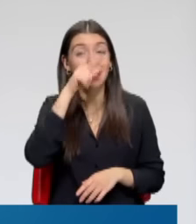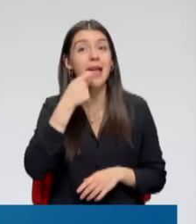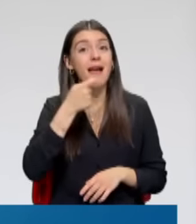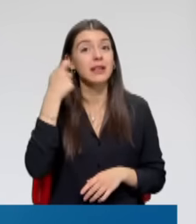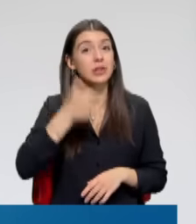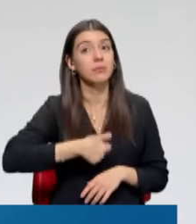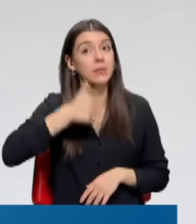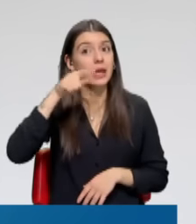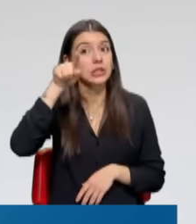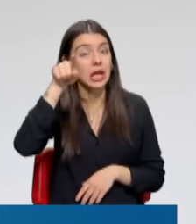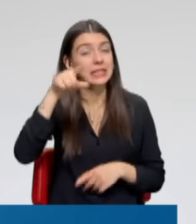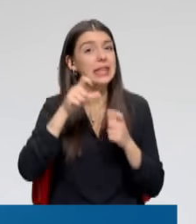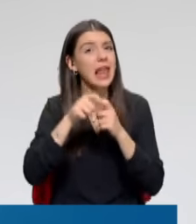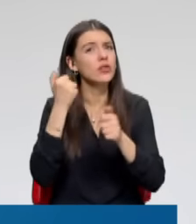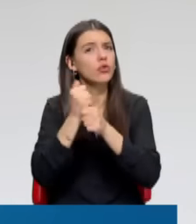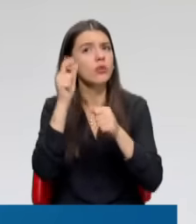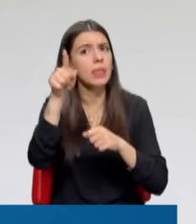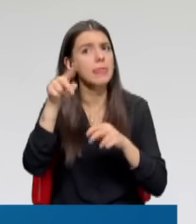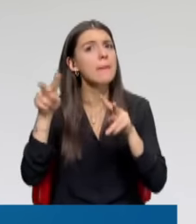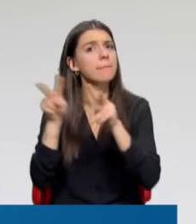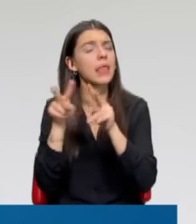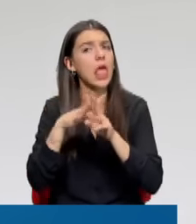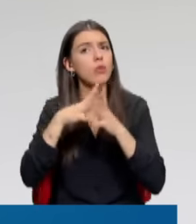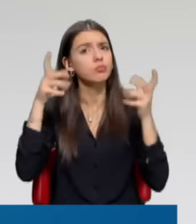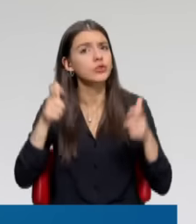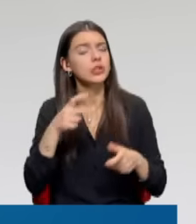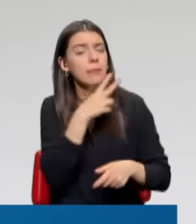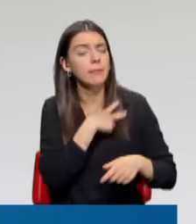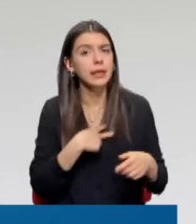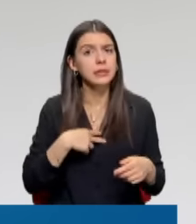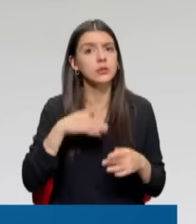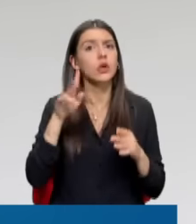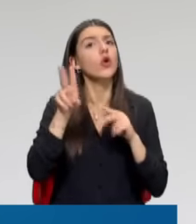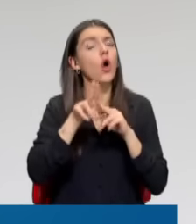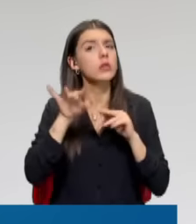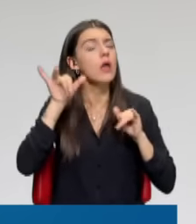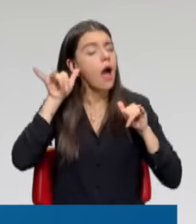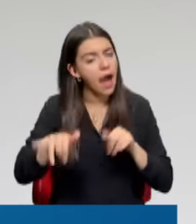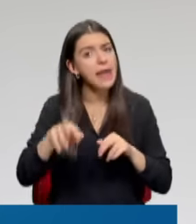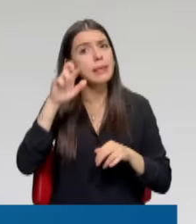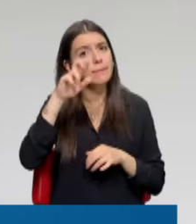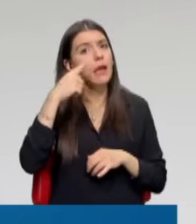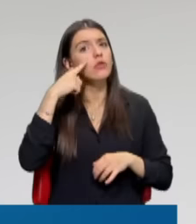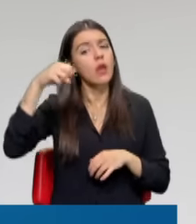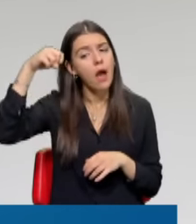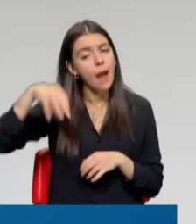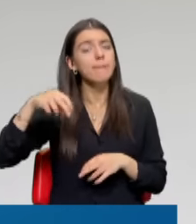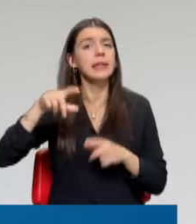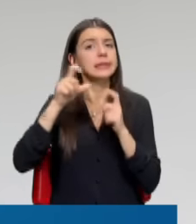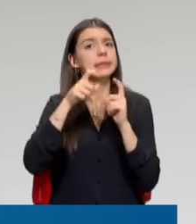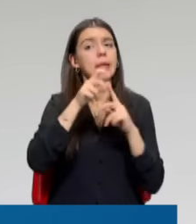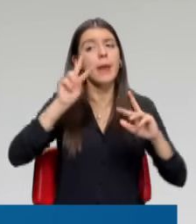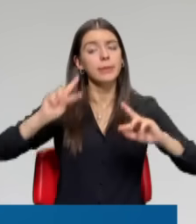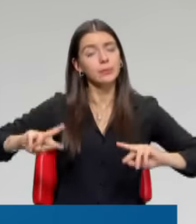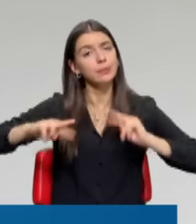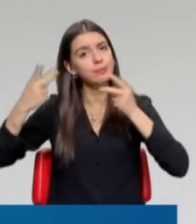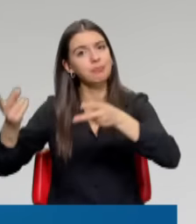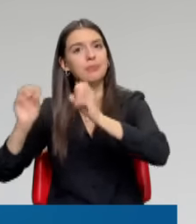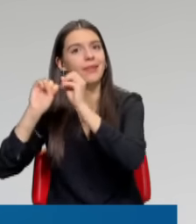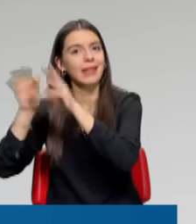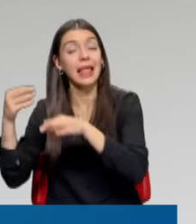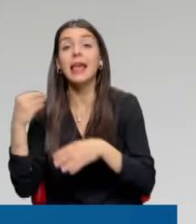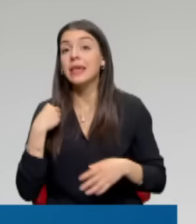başkan Selahattin Gürkan, Malatya Büyükşehir Belediyesi'nin koltuğunu yine kendi partisinden AK Partili Sami Er'e teslim etti.